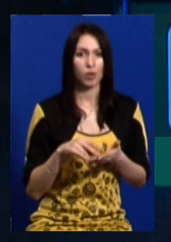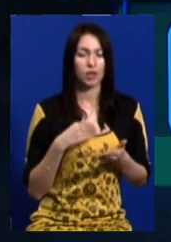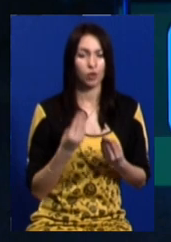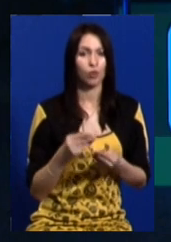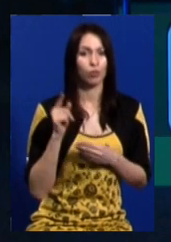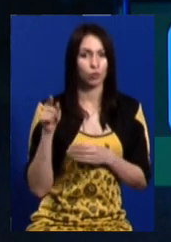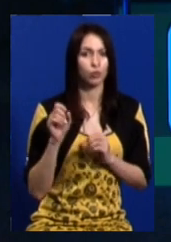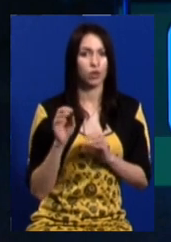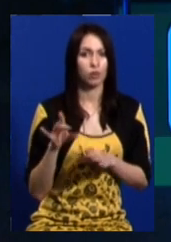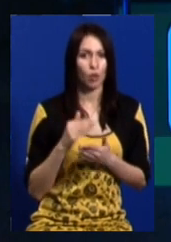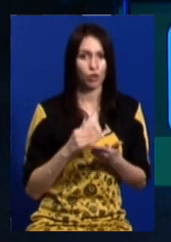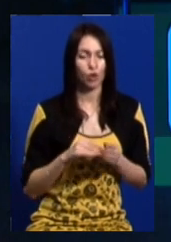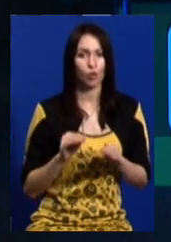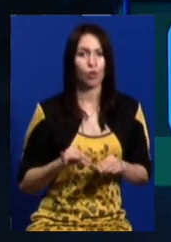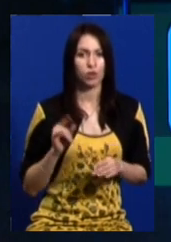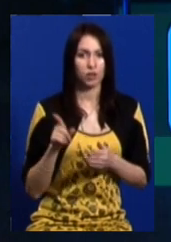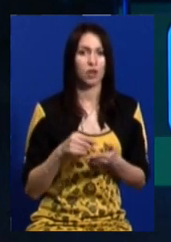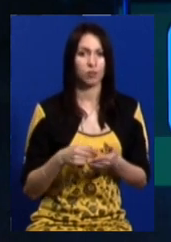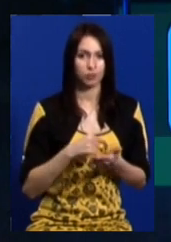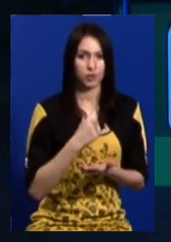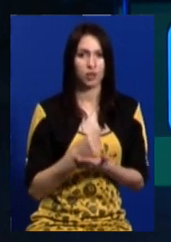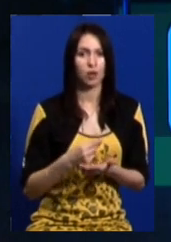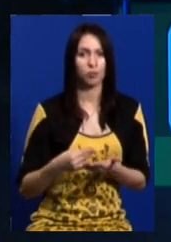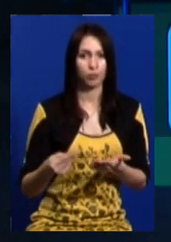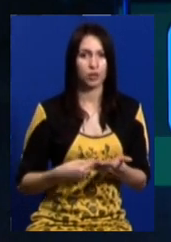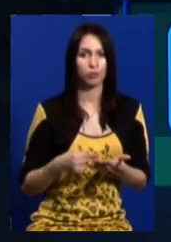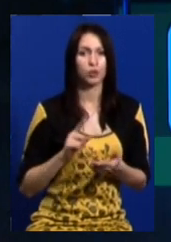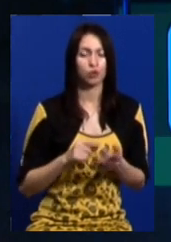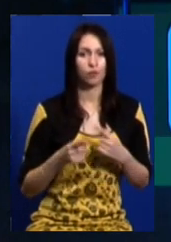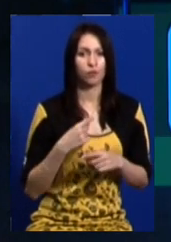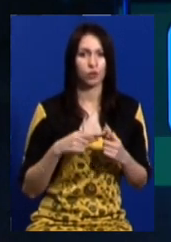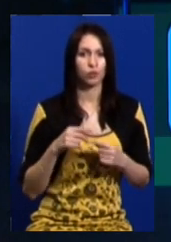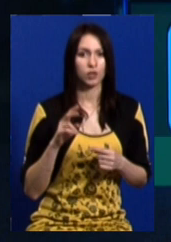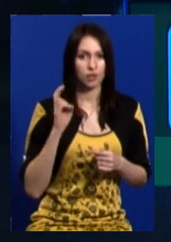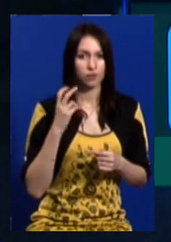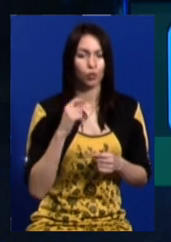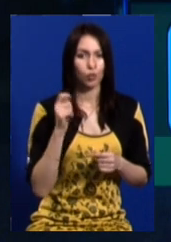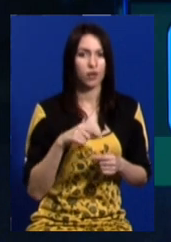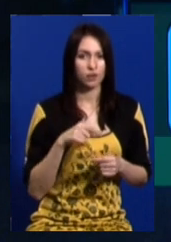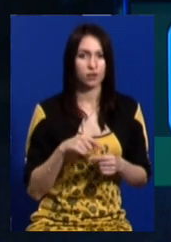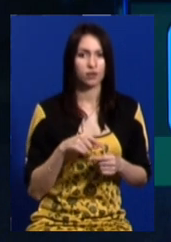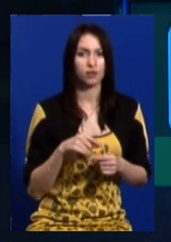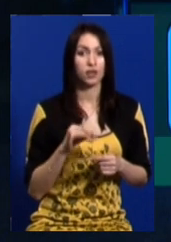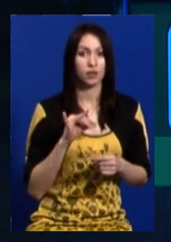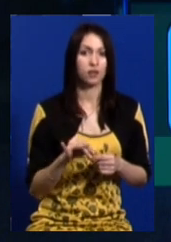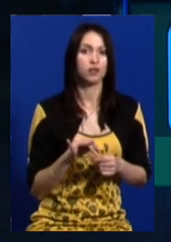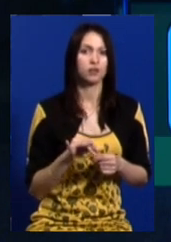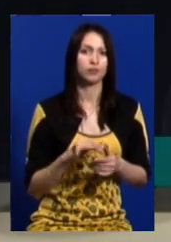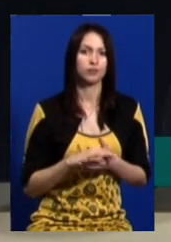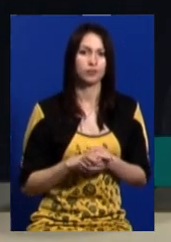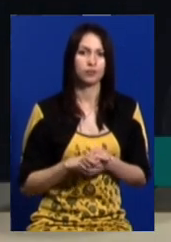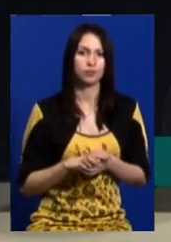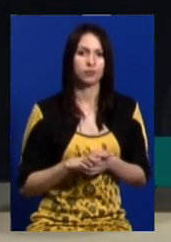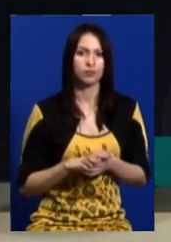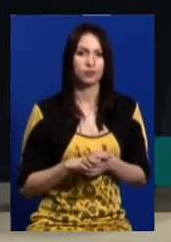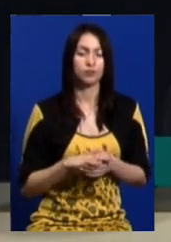там затверджують підписом митрополита Епіфанія Блаженнішого, митрополита Київської України, ну і Міністерства